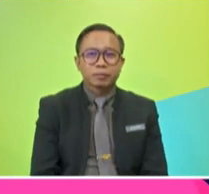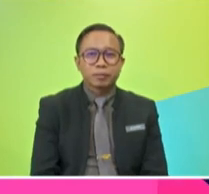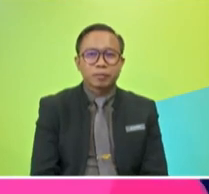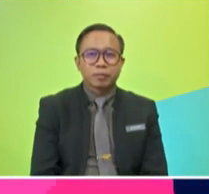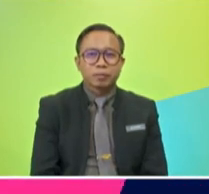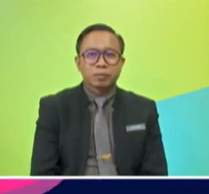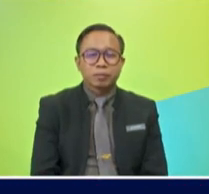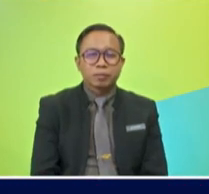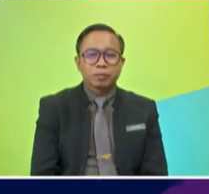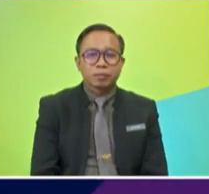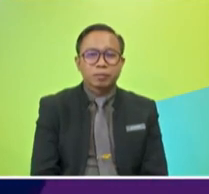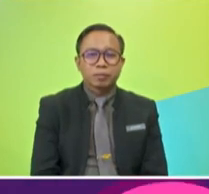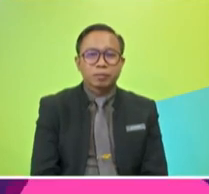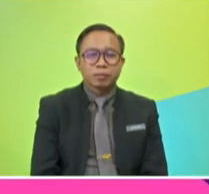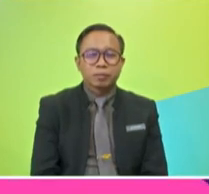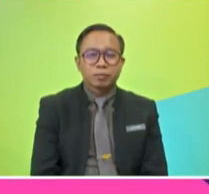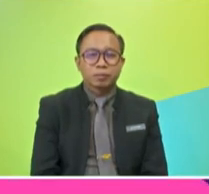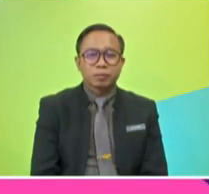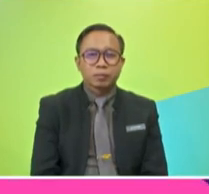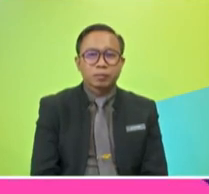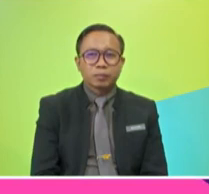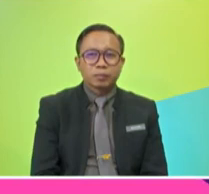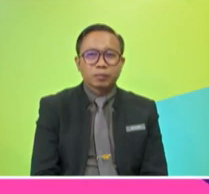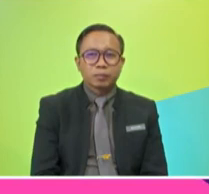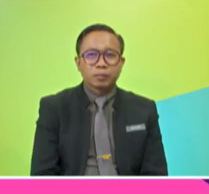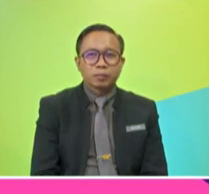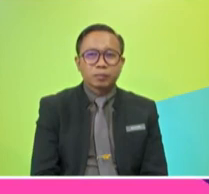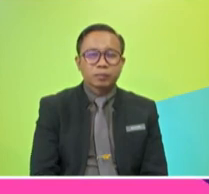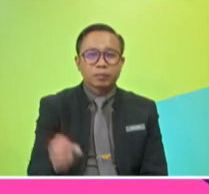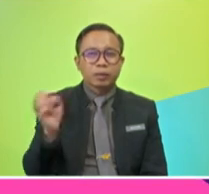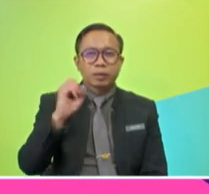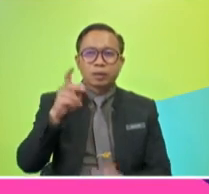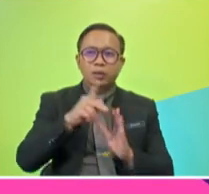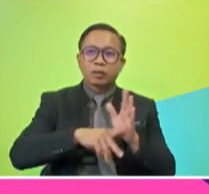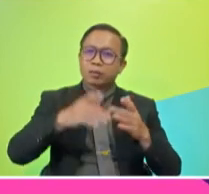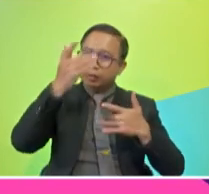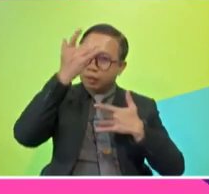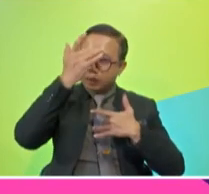sampai naik coba oke Ada penyakit